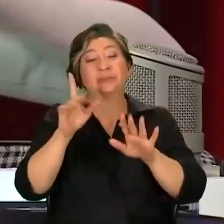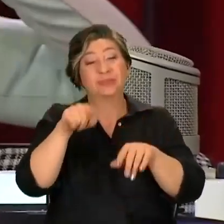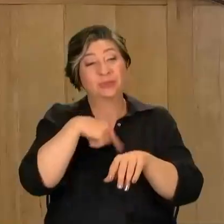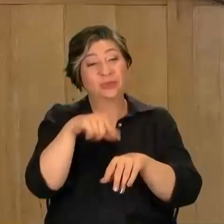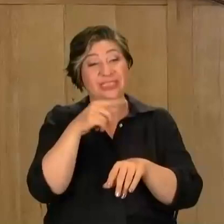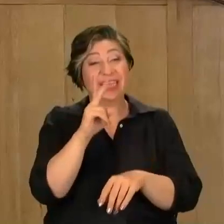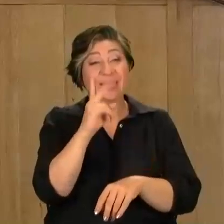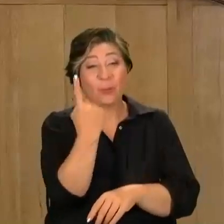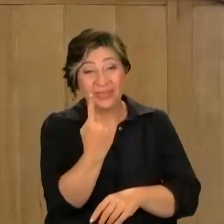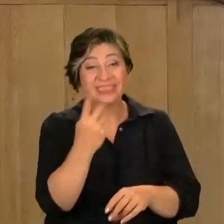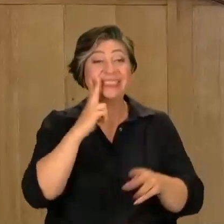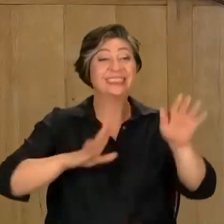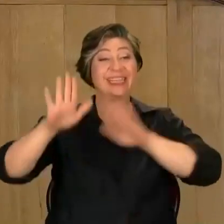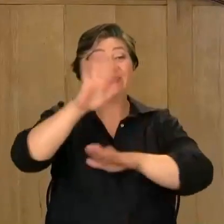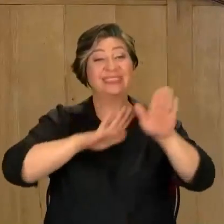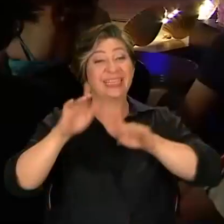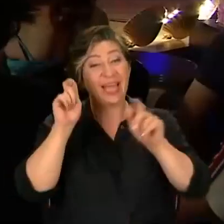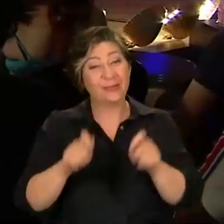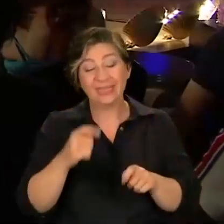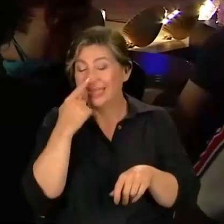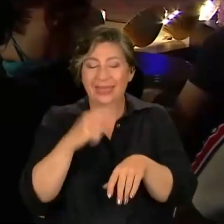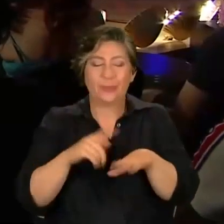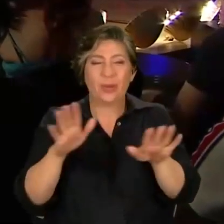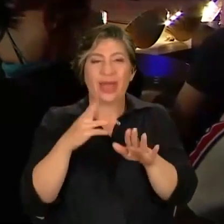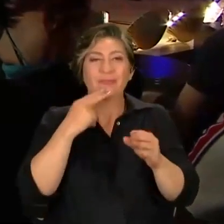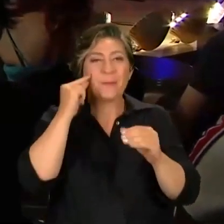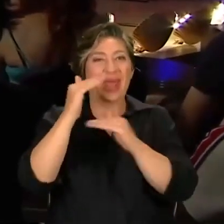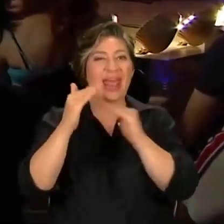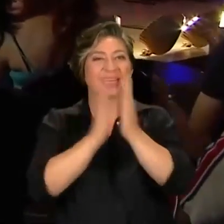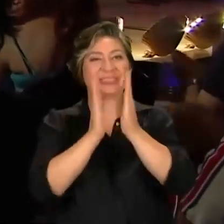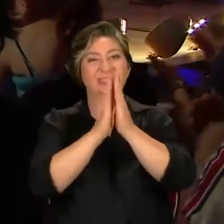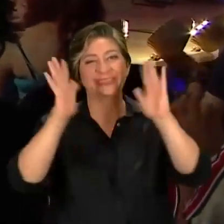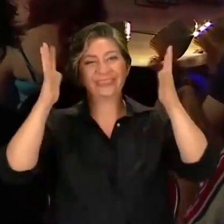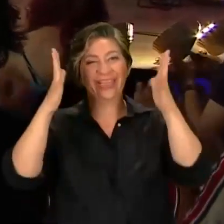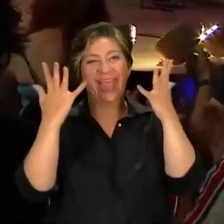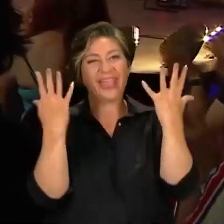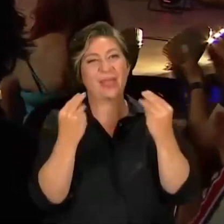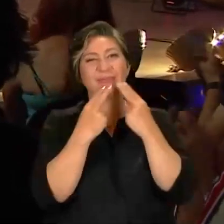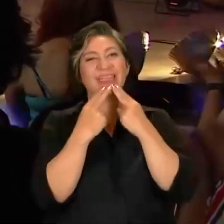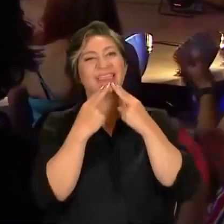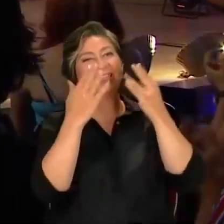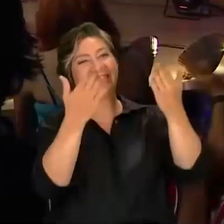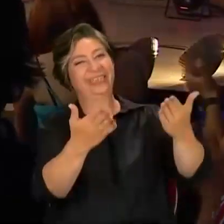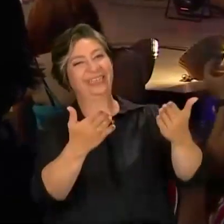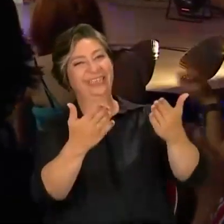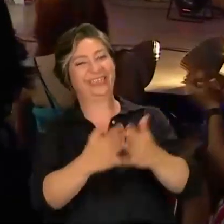süreç. 2 günde bir temizlik yapmak. İnanamıyorum. Hanımlar beyler, alkışlıyoruz dünyanın en temiz kadını.